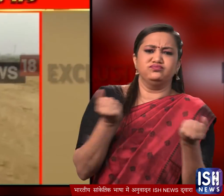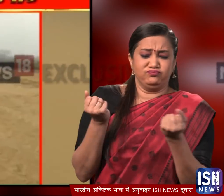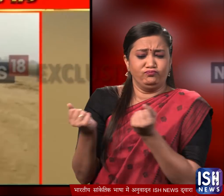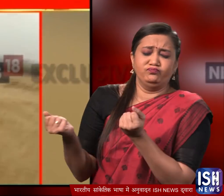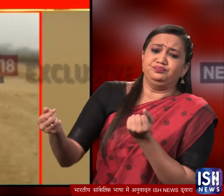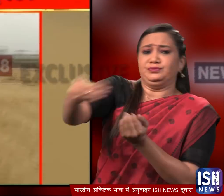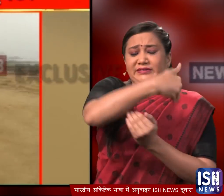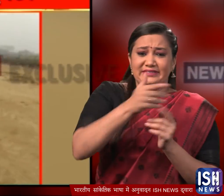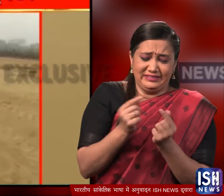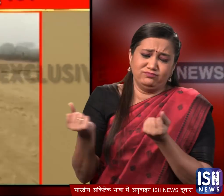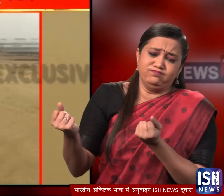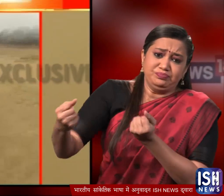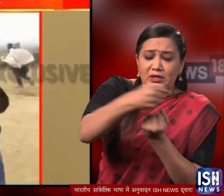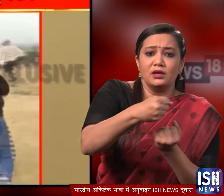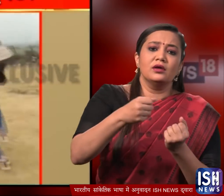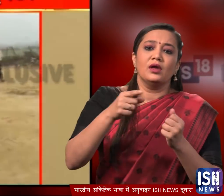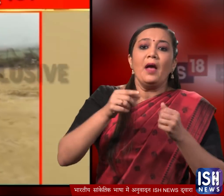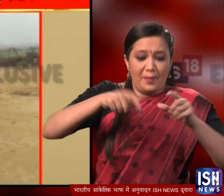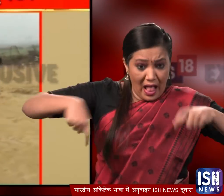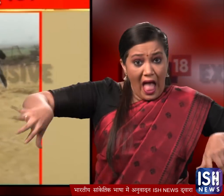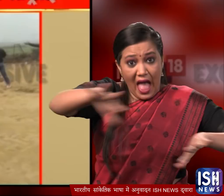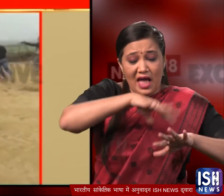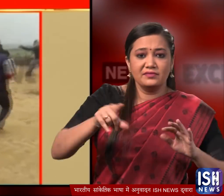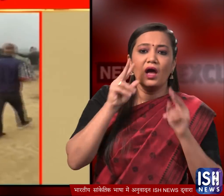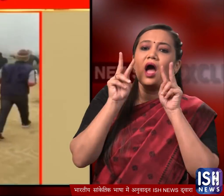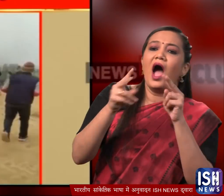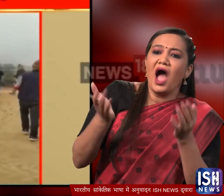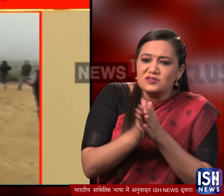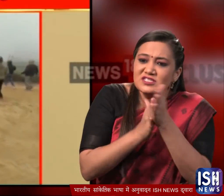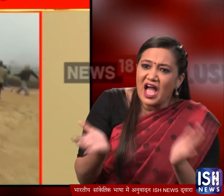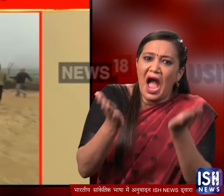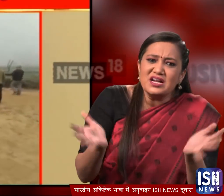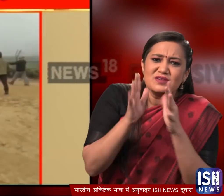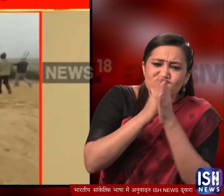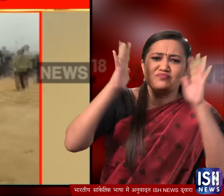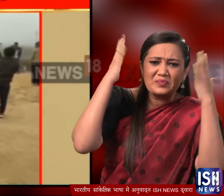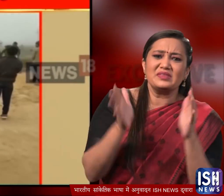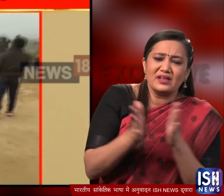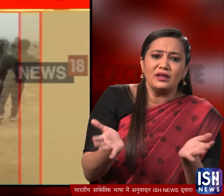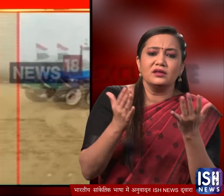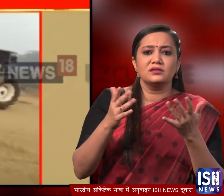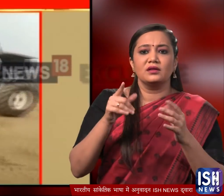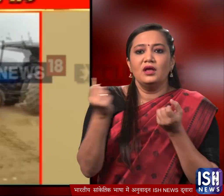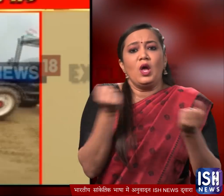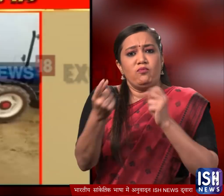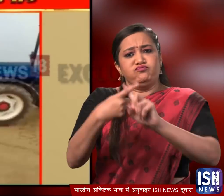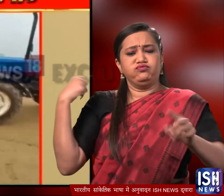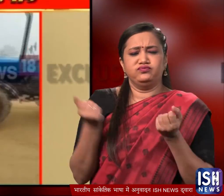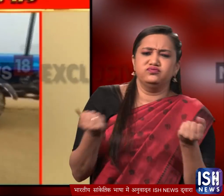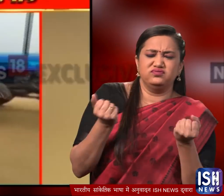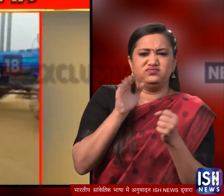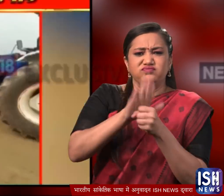तेज रफ्तार में मोड़ने की कोशिश करने लगा। उसके आसपास कई लोग मौजूद थे जो स्टंट करने के लिए उसका हौसला बढ़ाते दिखाई दिए, जिसके बाद उस